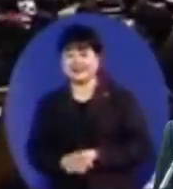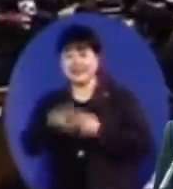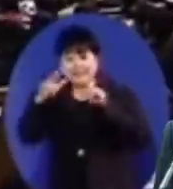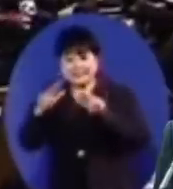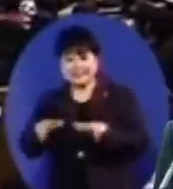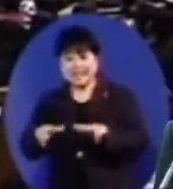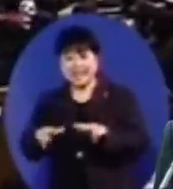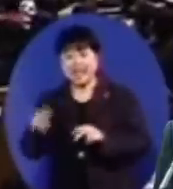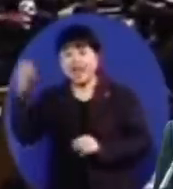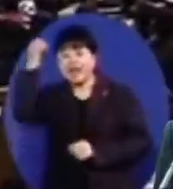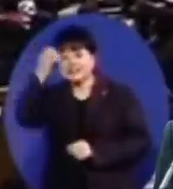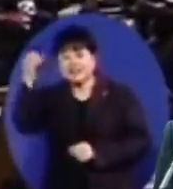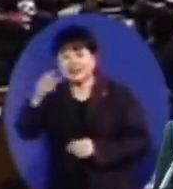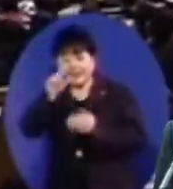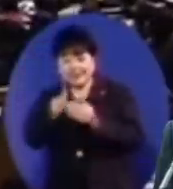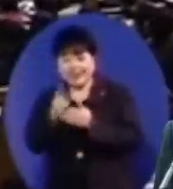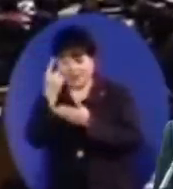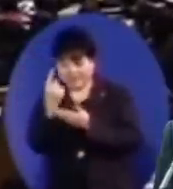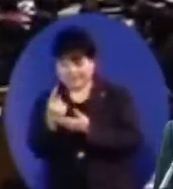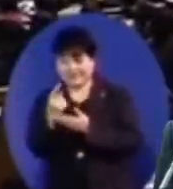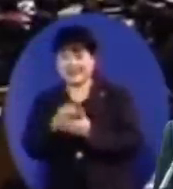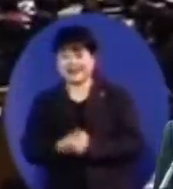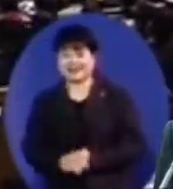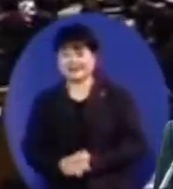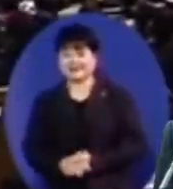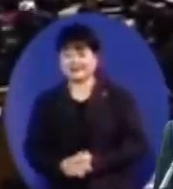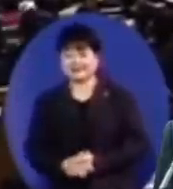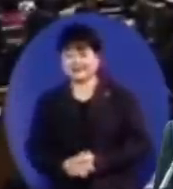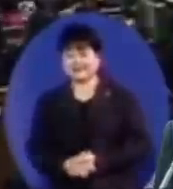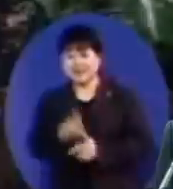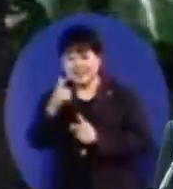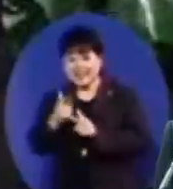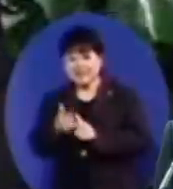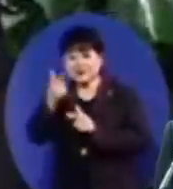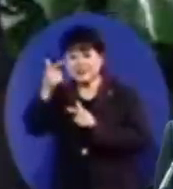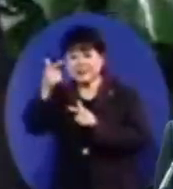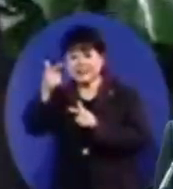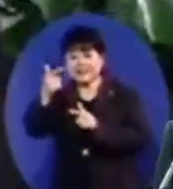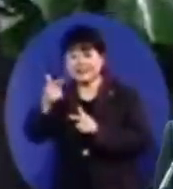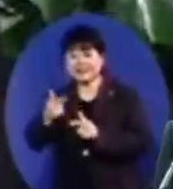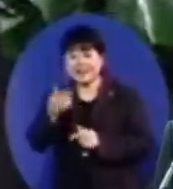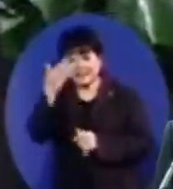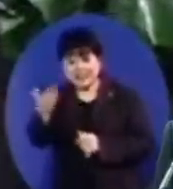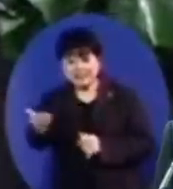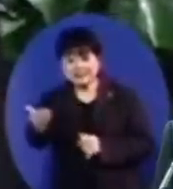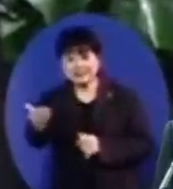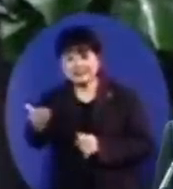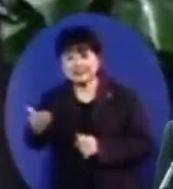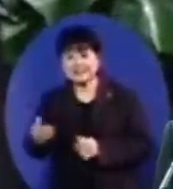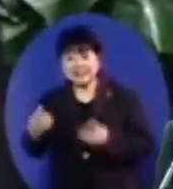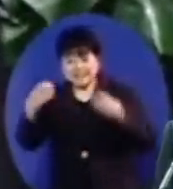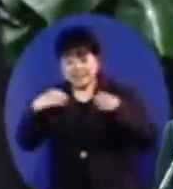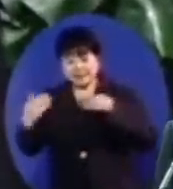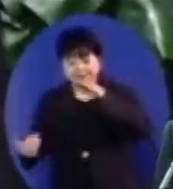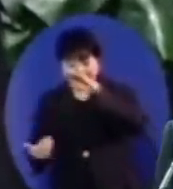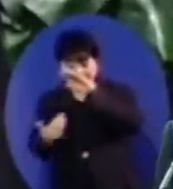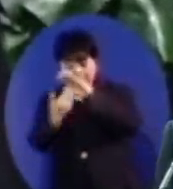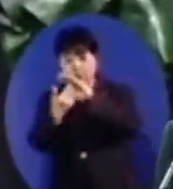이제는 성령의 시대가 왔습니다. 예수님이 당신의 사명을 다하고 난